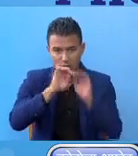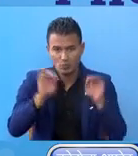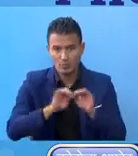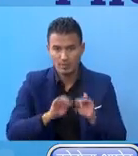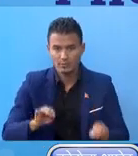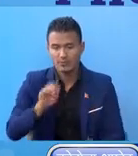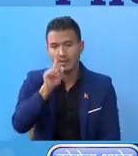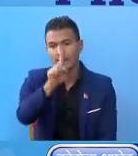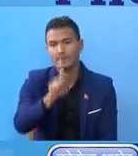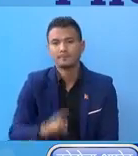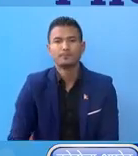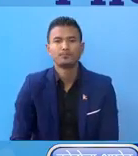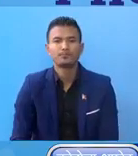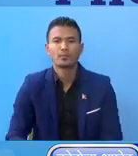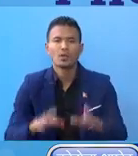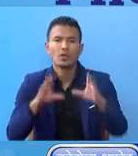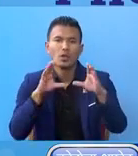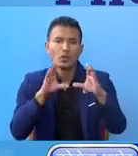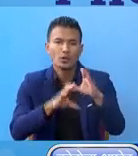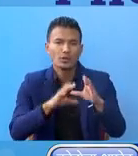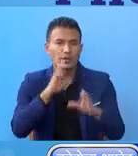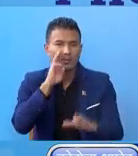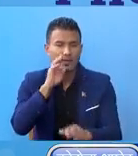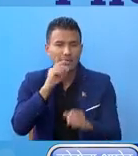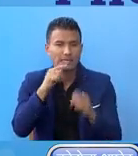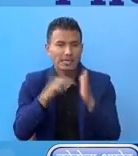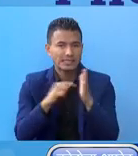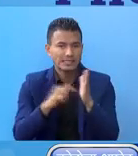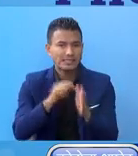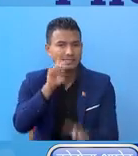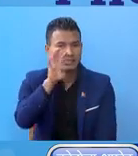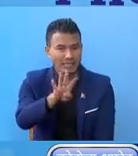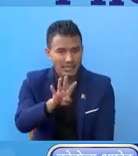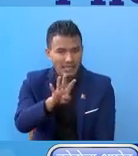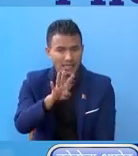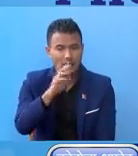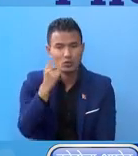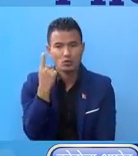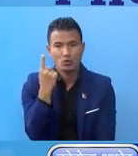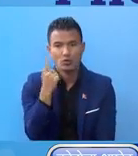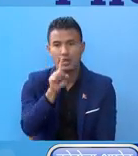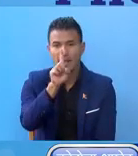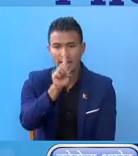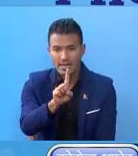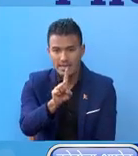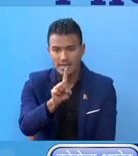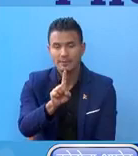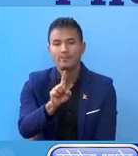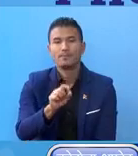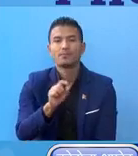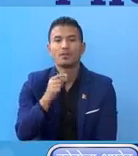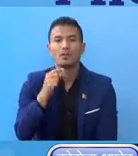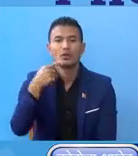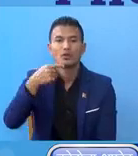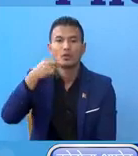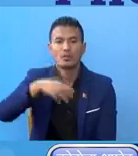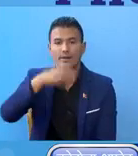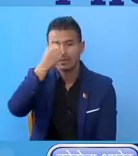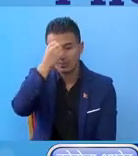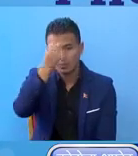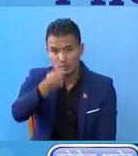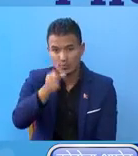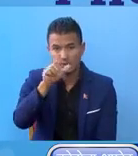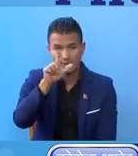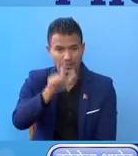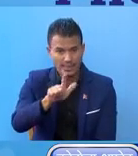1। गण्डकी प्रदेशमा कास्कीमा 4, गोर्खामा 1, नवलपरासी